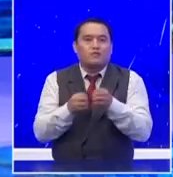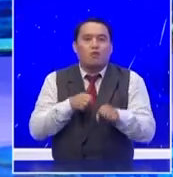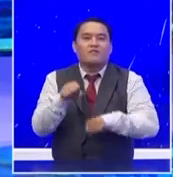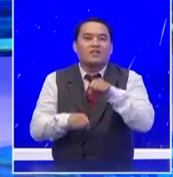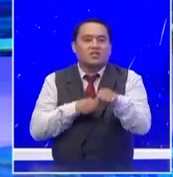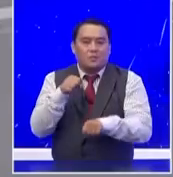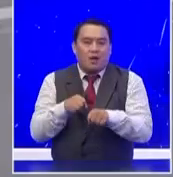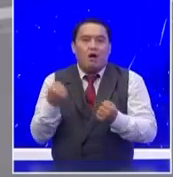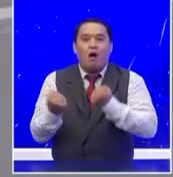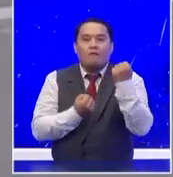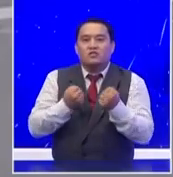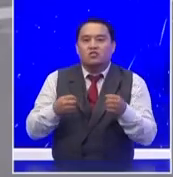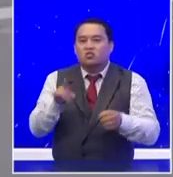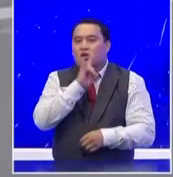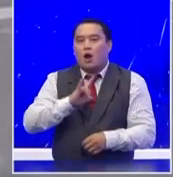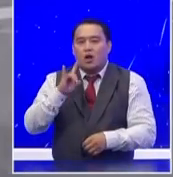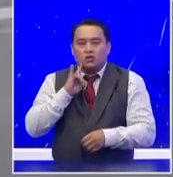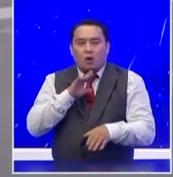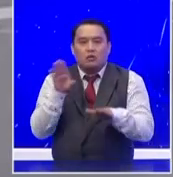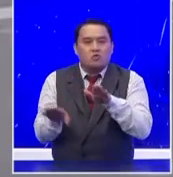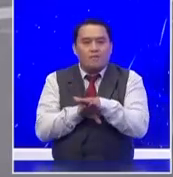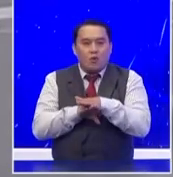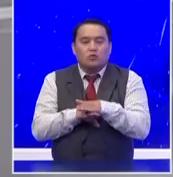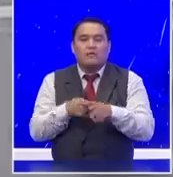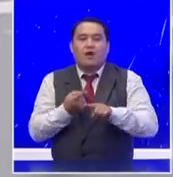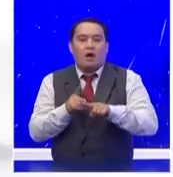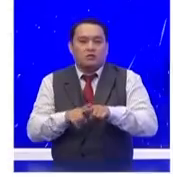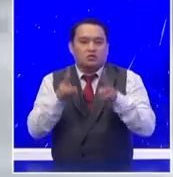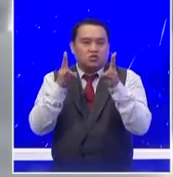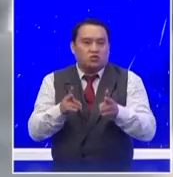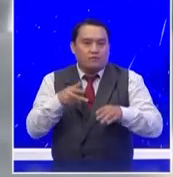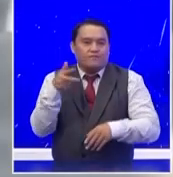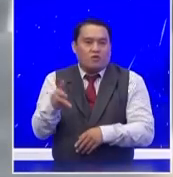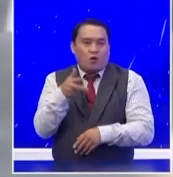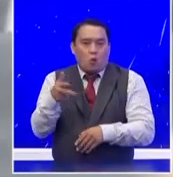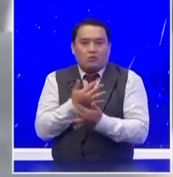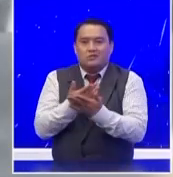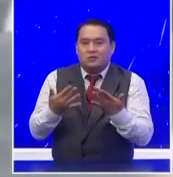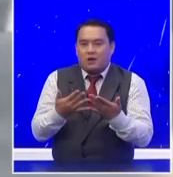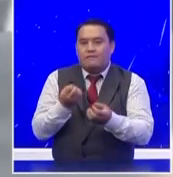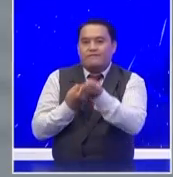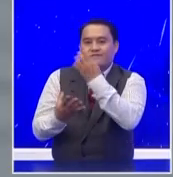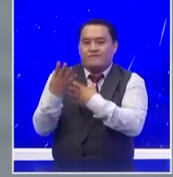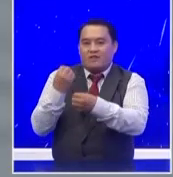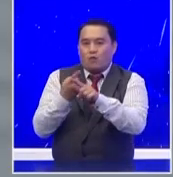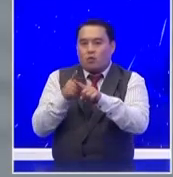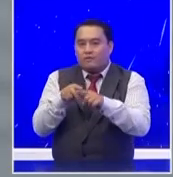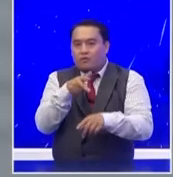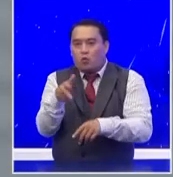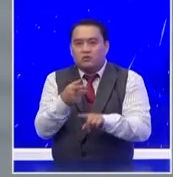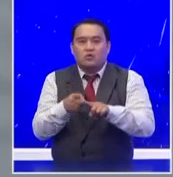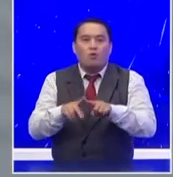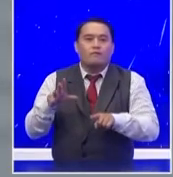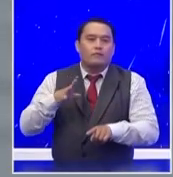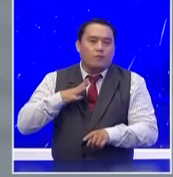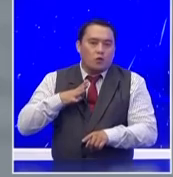велосипедистку. Автомобиль сбил женщину, которая ехала на велосипеде. Инцидент попал в поле зрения нескольких камер наблюдения, размещенных